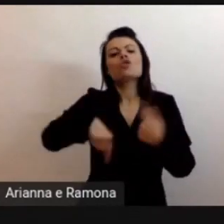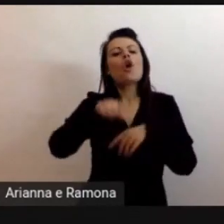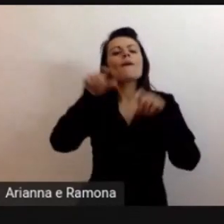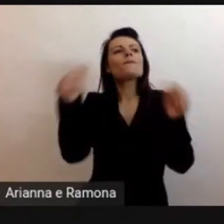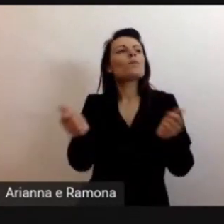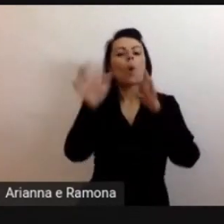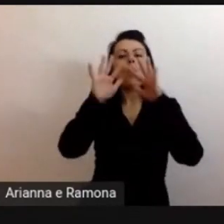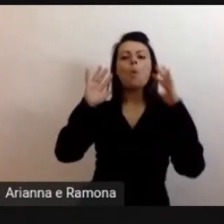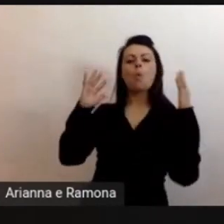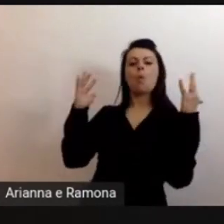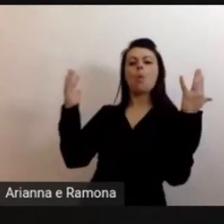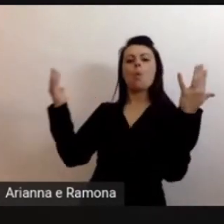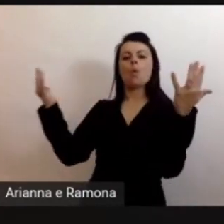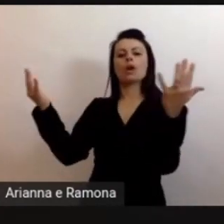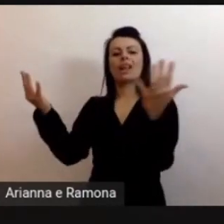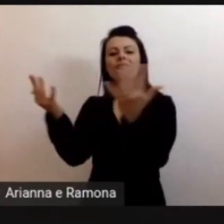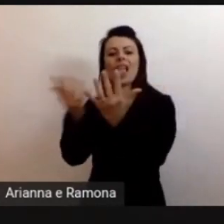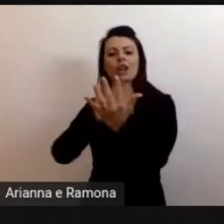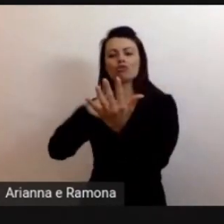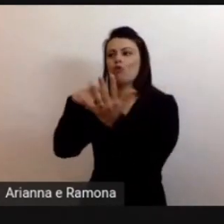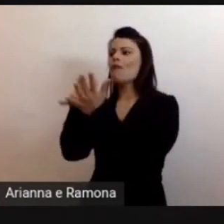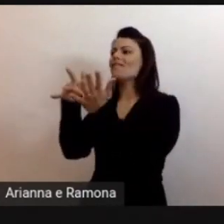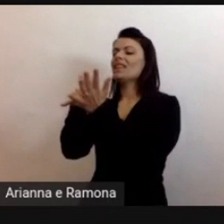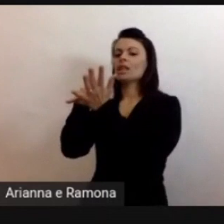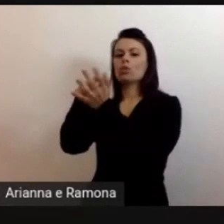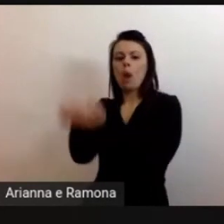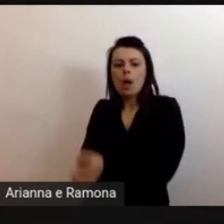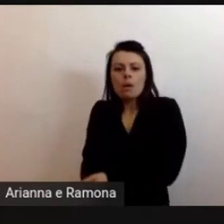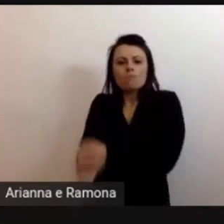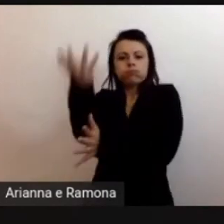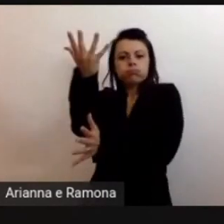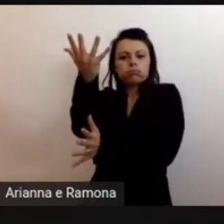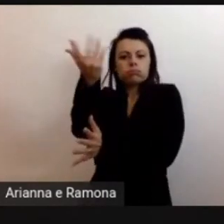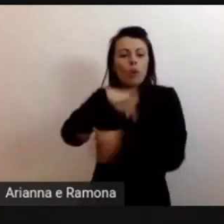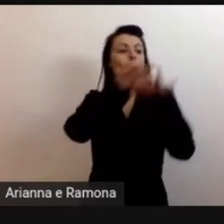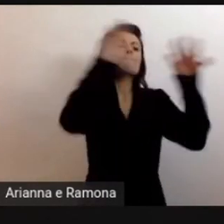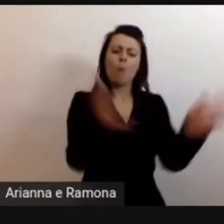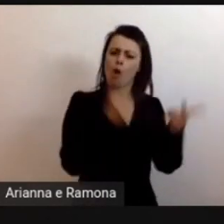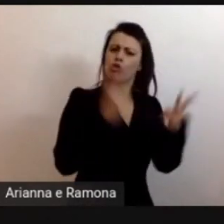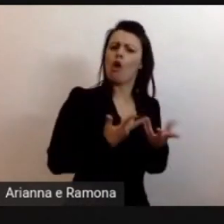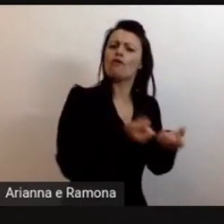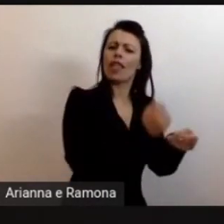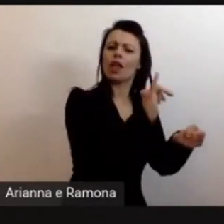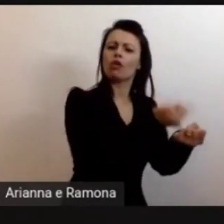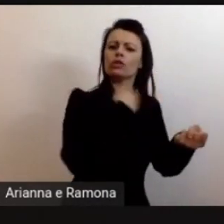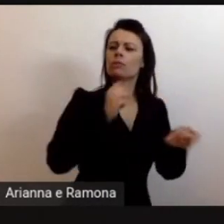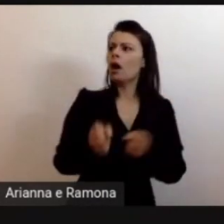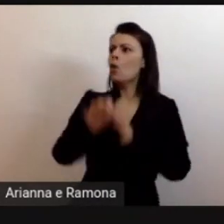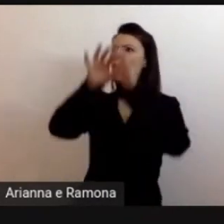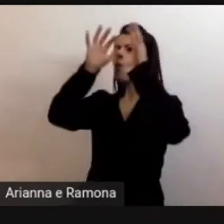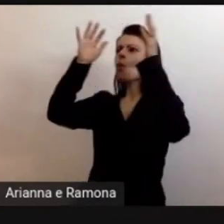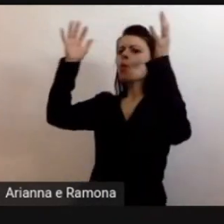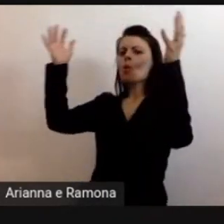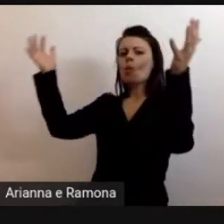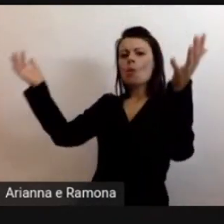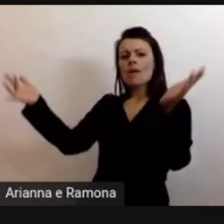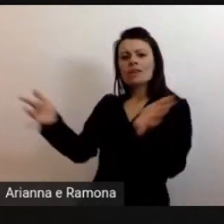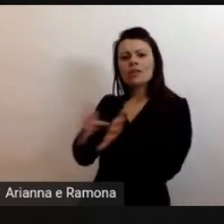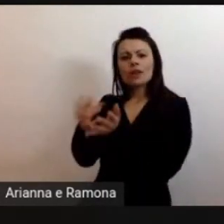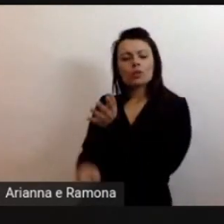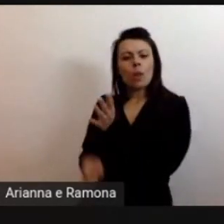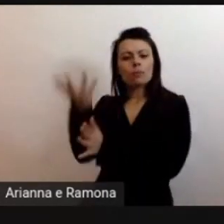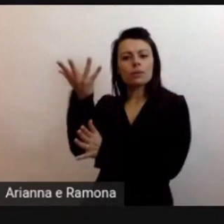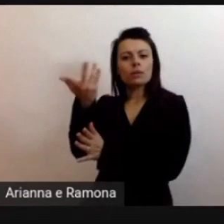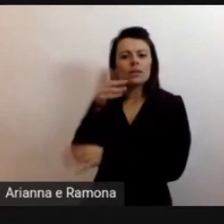parallelo che quello virtuale effetto al mondo reale però a questo punto mi sembra i poveri quasi